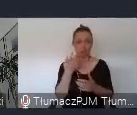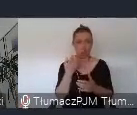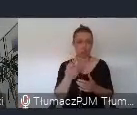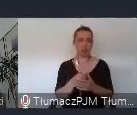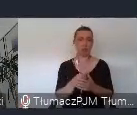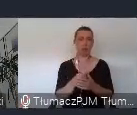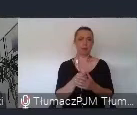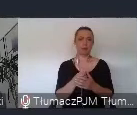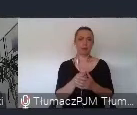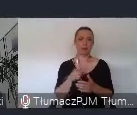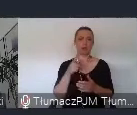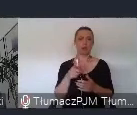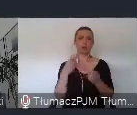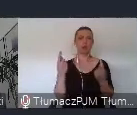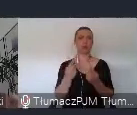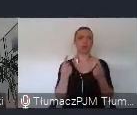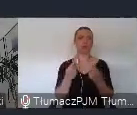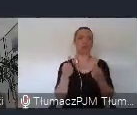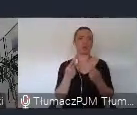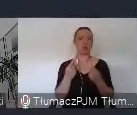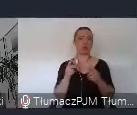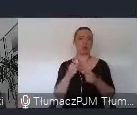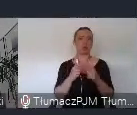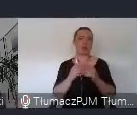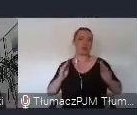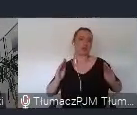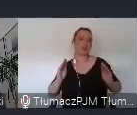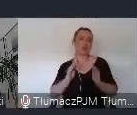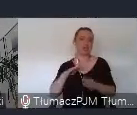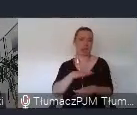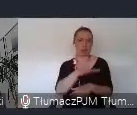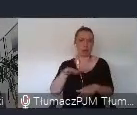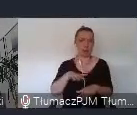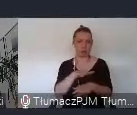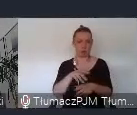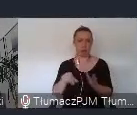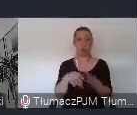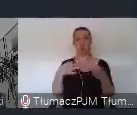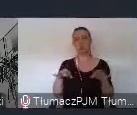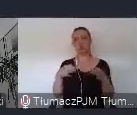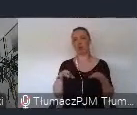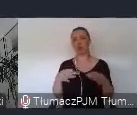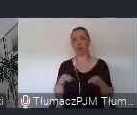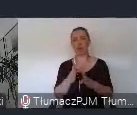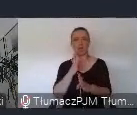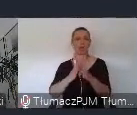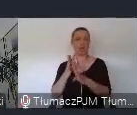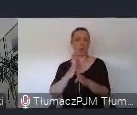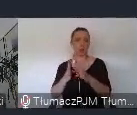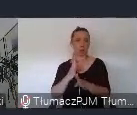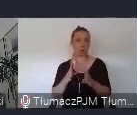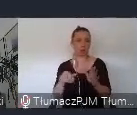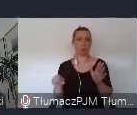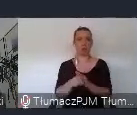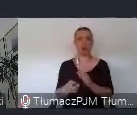wyrażę, obszarze, to w takiej sytuacji zawęża się co prawda pole do swobody konsumentów ciepła tylko i wyłącznie do